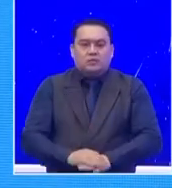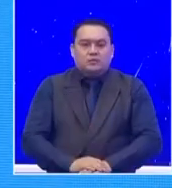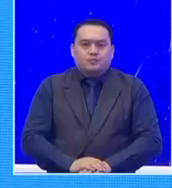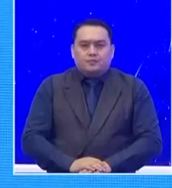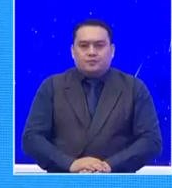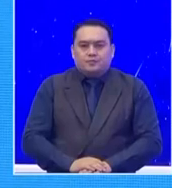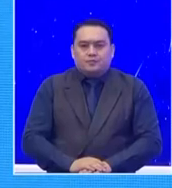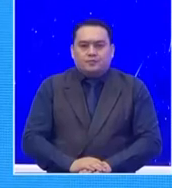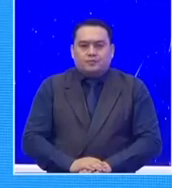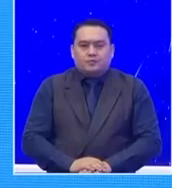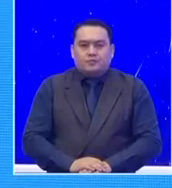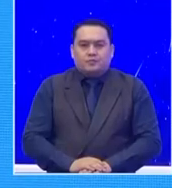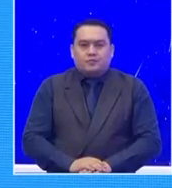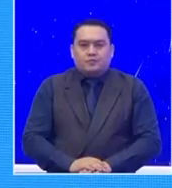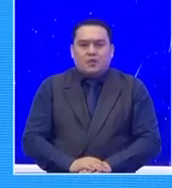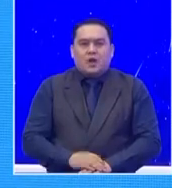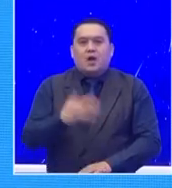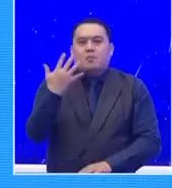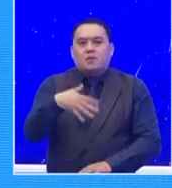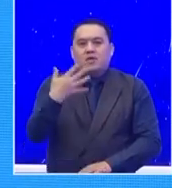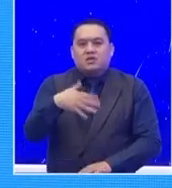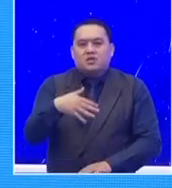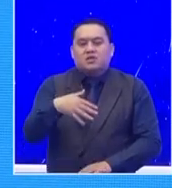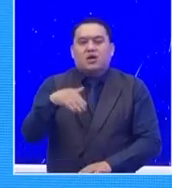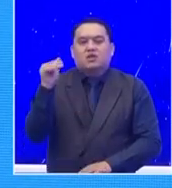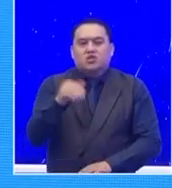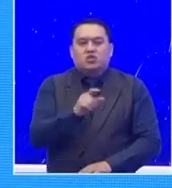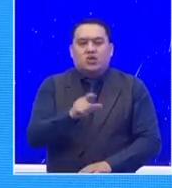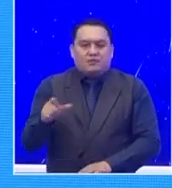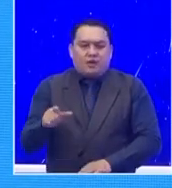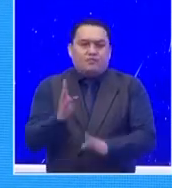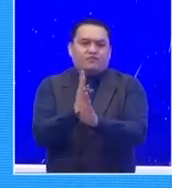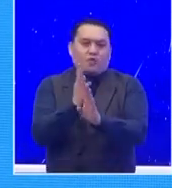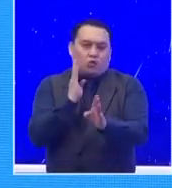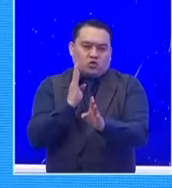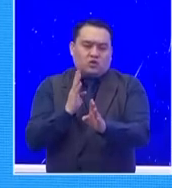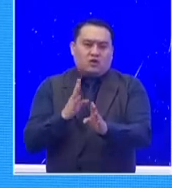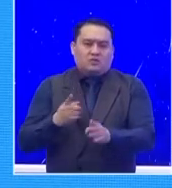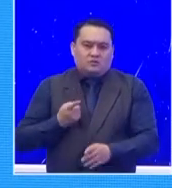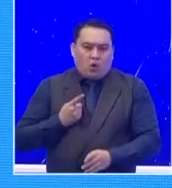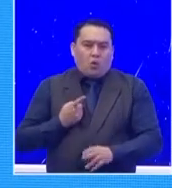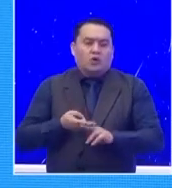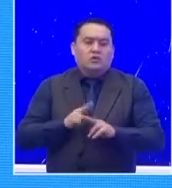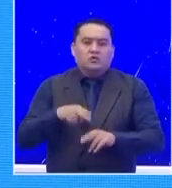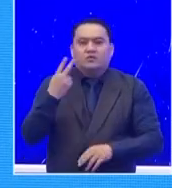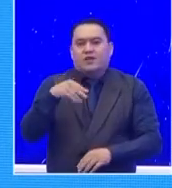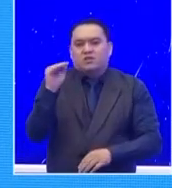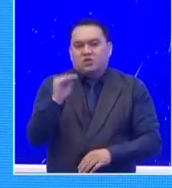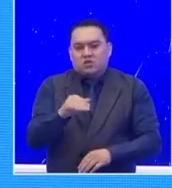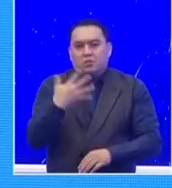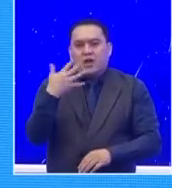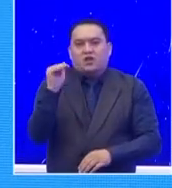И сегодня в очереди стоит 50 с лишним тысяч человек. Из них 20 тысяч социально уязвимые,